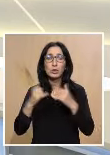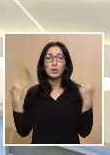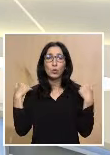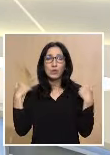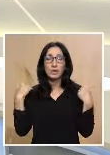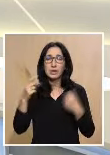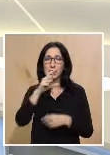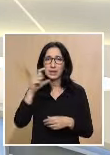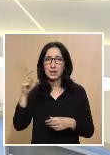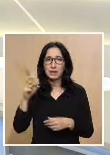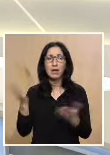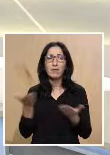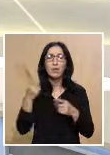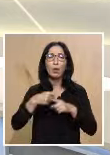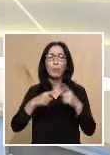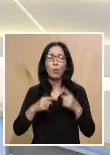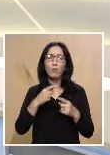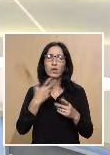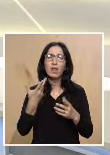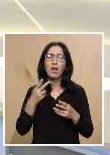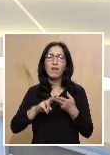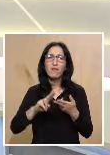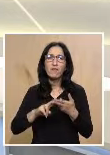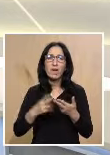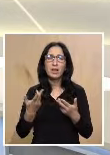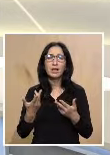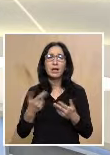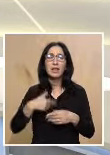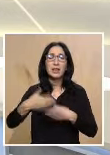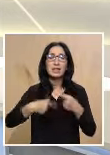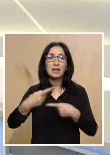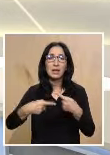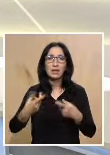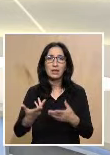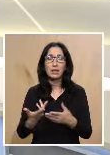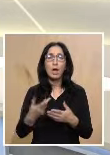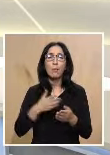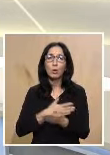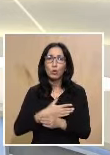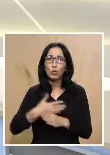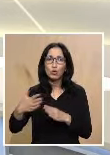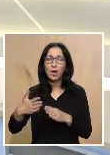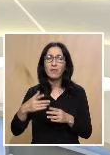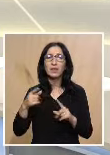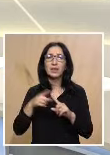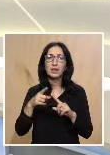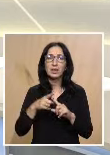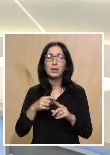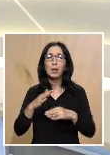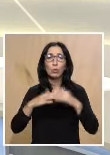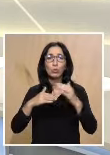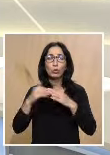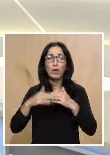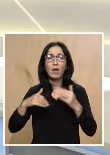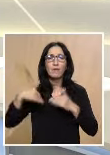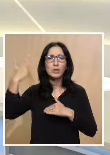университет в Силистра. Вече половин век наследникът на Половишия педагогически институт продължава традициите да